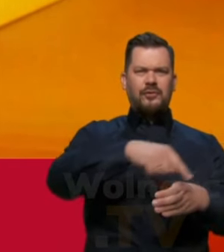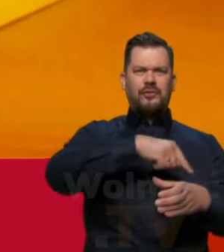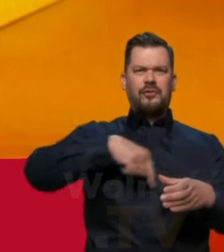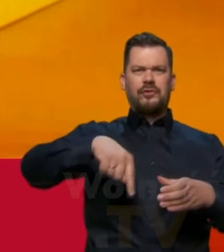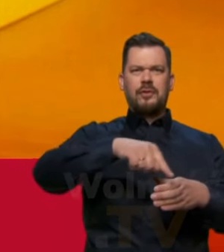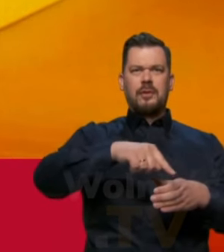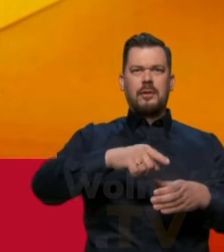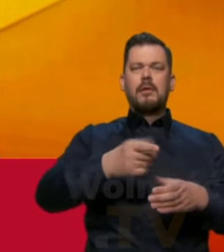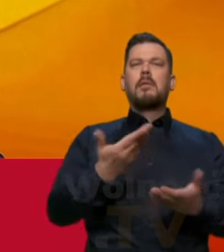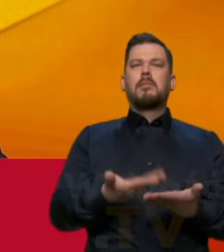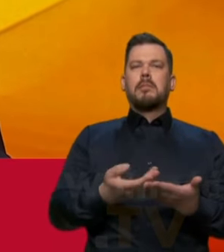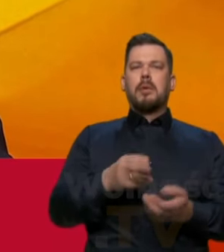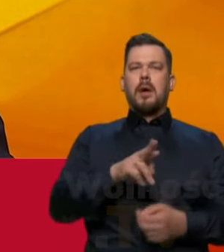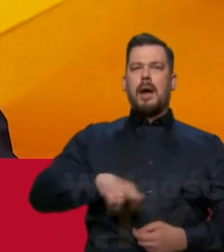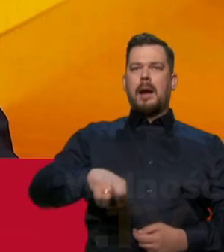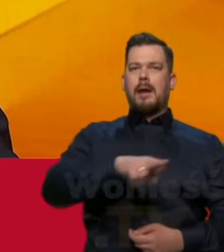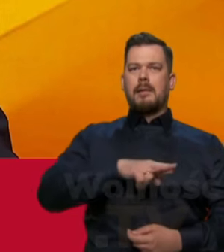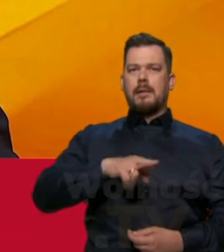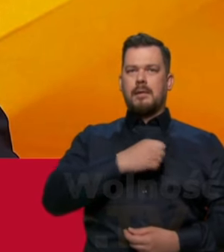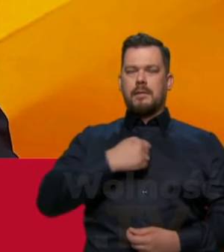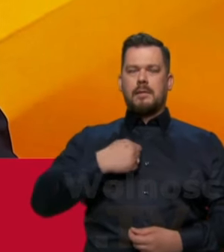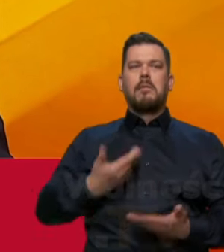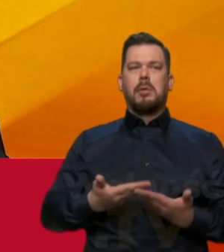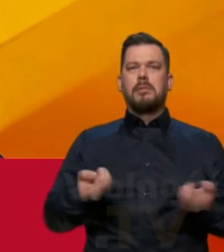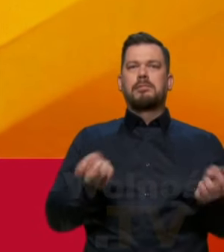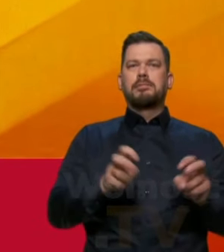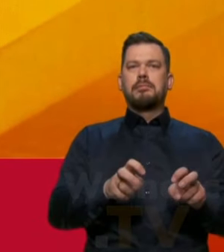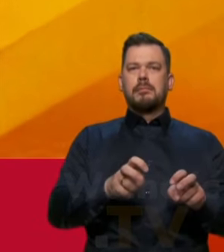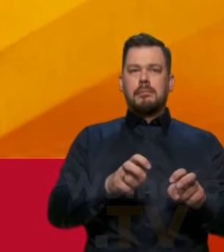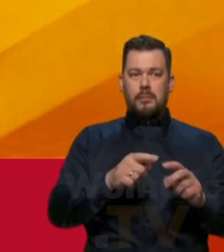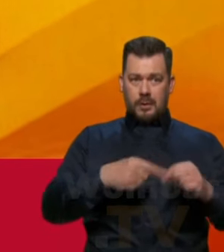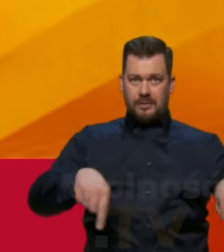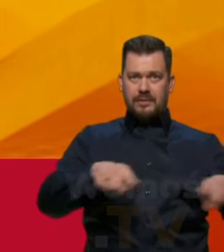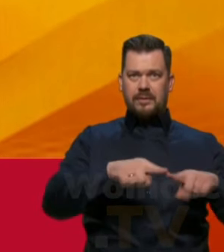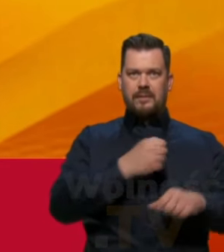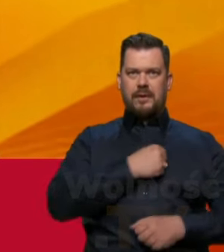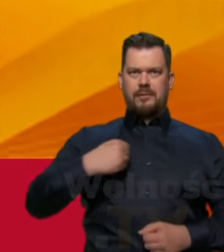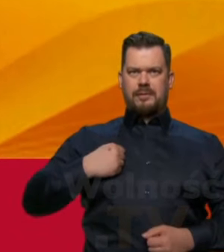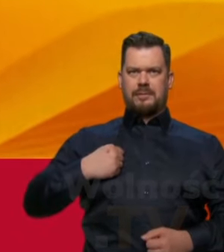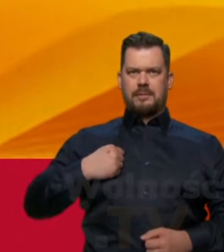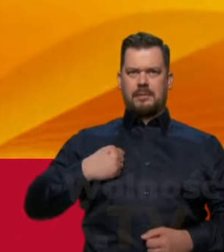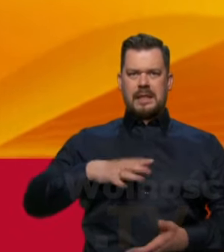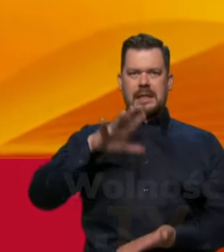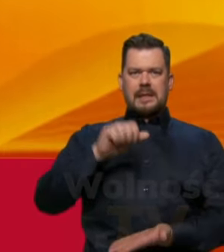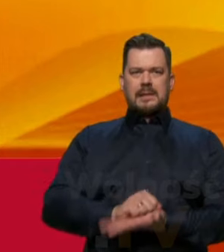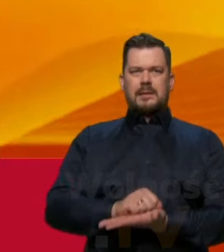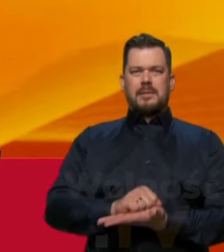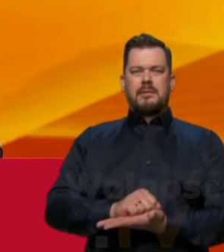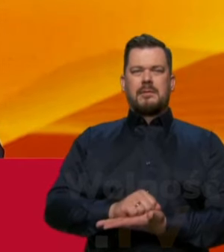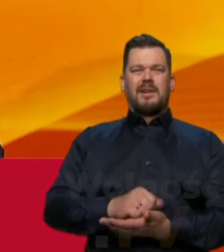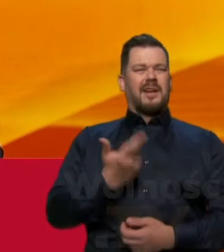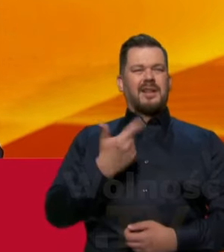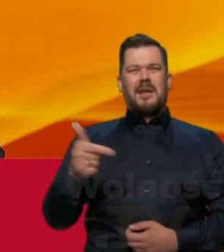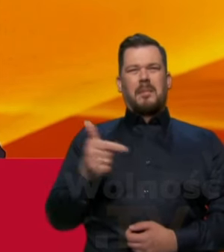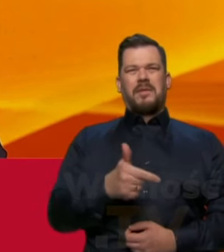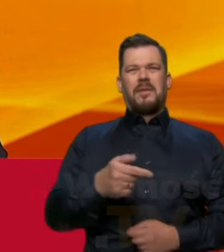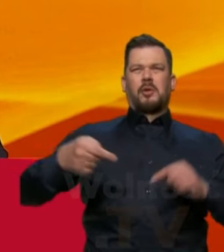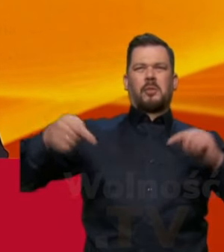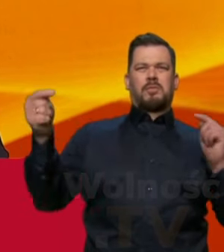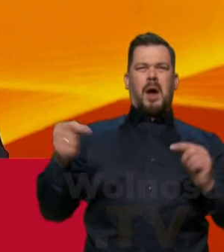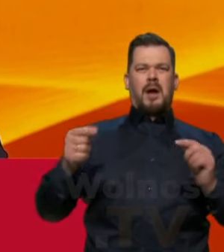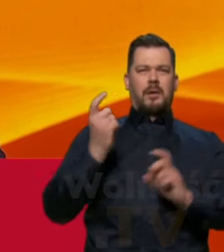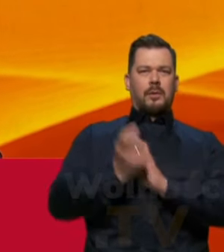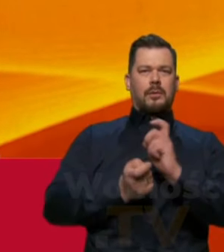i powołać wybory do nowej Rady Warszawy, prawda? Samorząd ma robić swoje i nie powinno być żadnych sporów. Niestety,